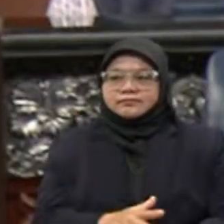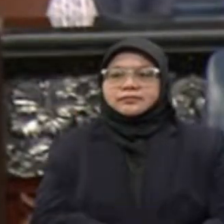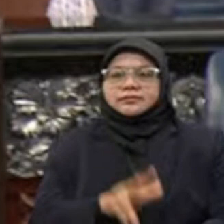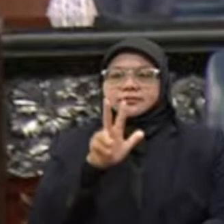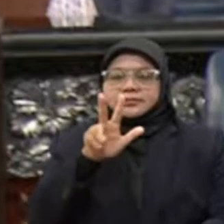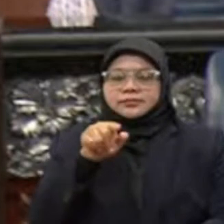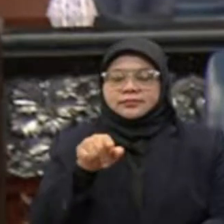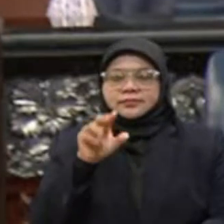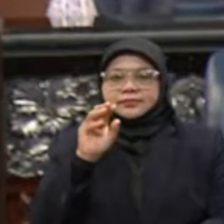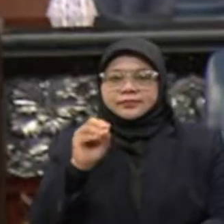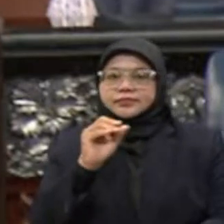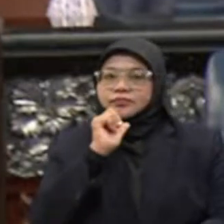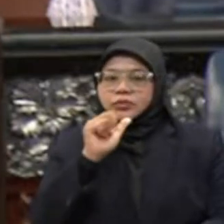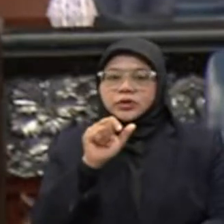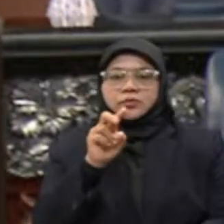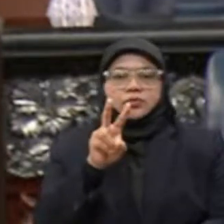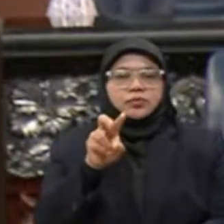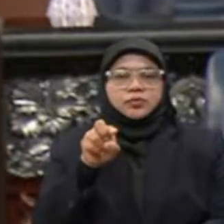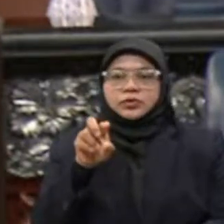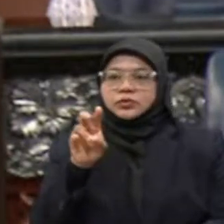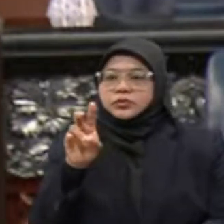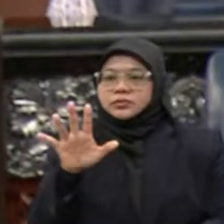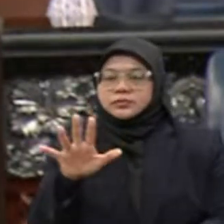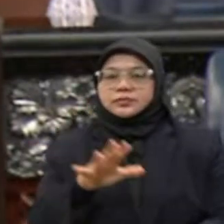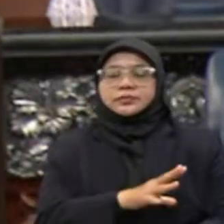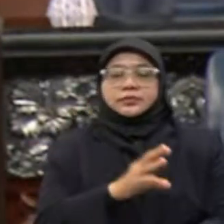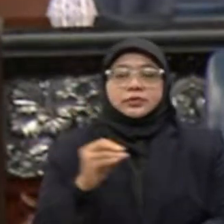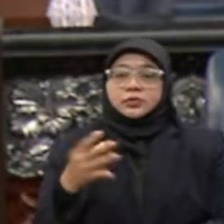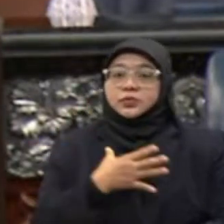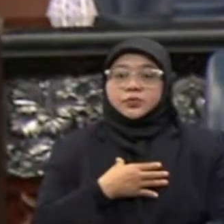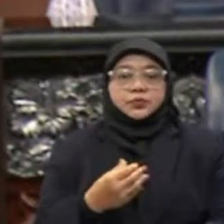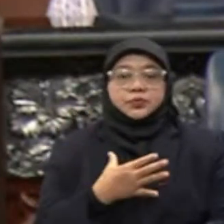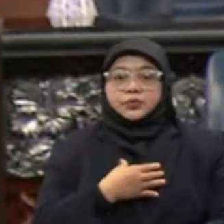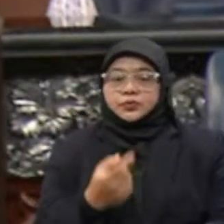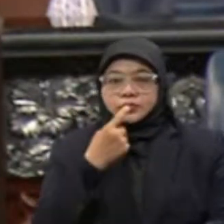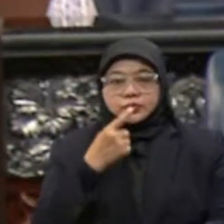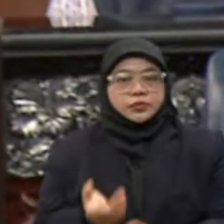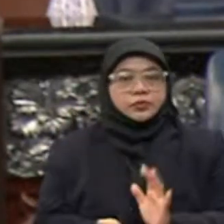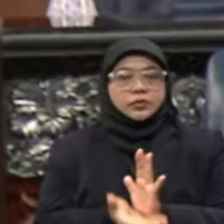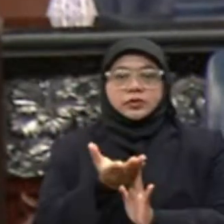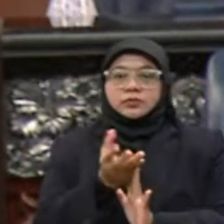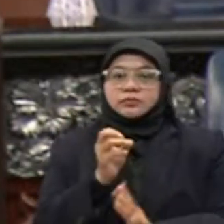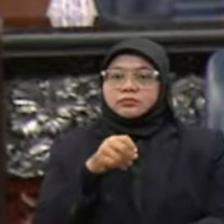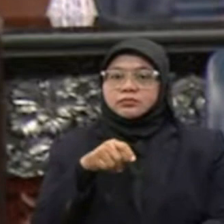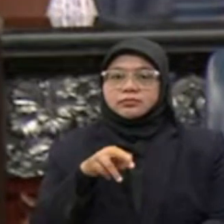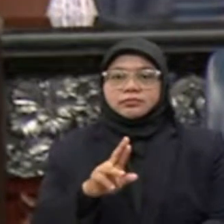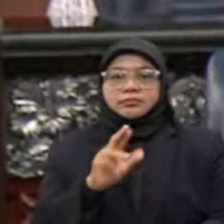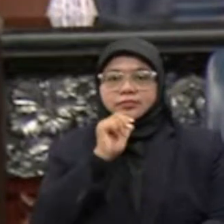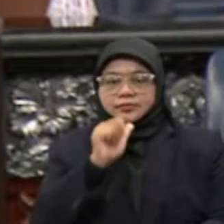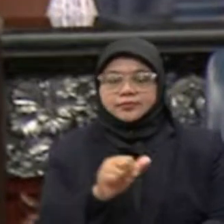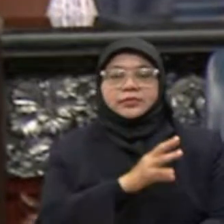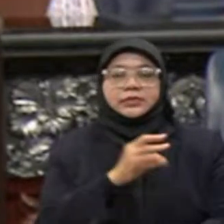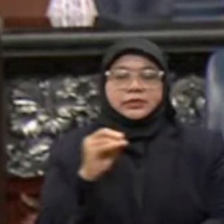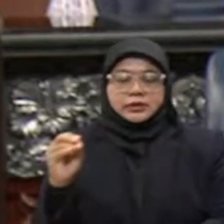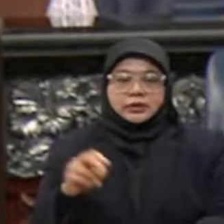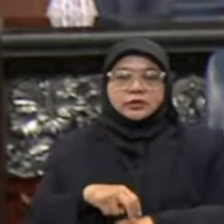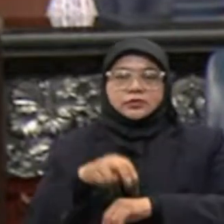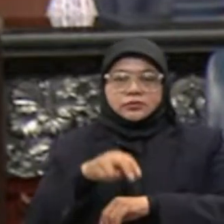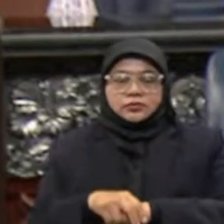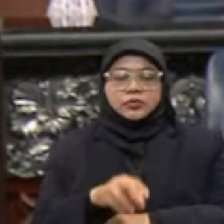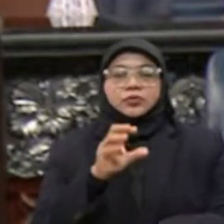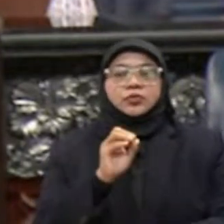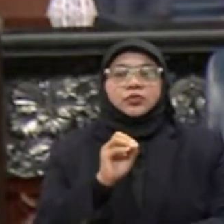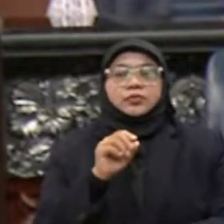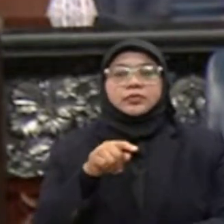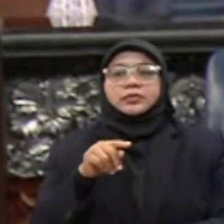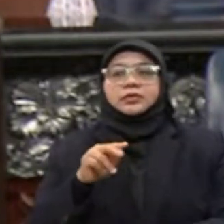bukan dua poin 75 bukan sengaja-sengaja kita menaikkan itu kita turunkan kadar opir